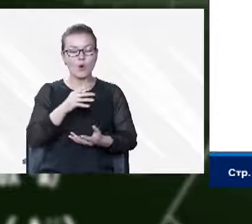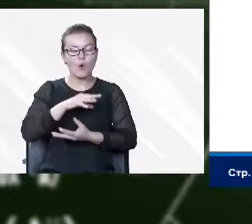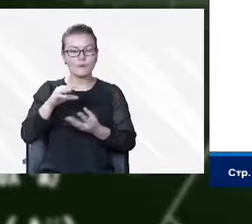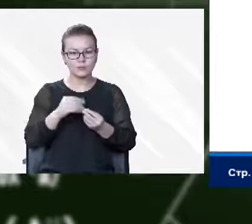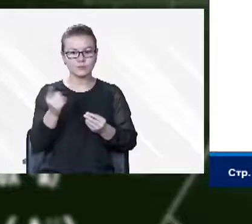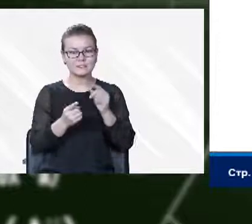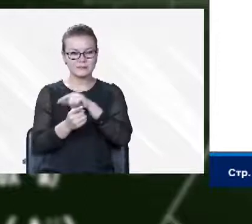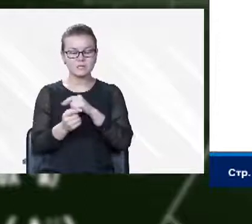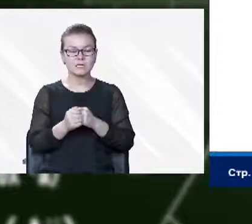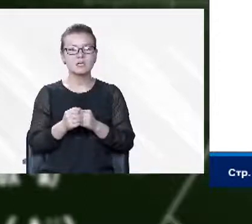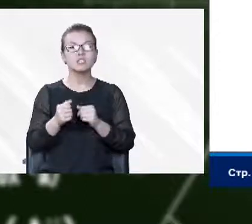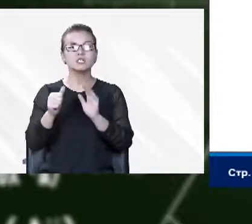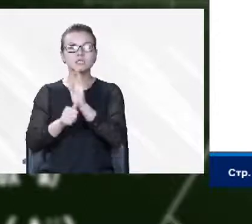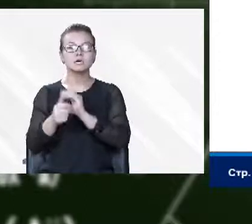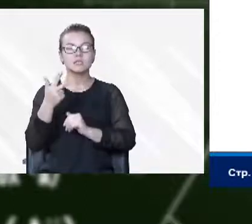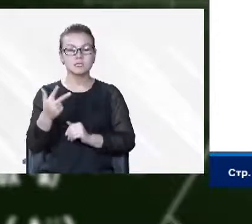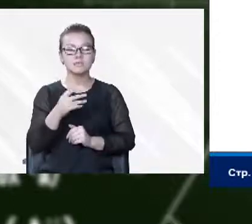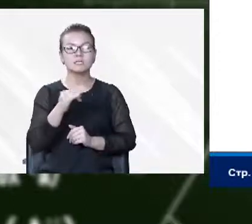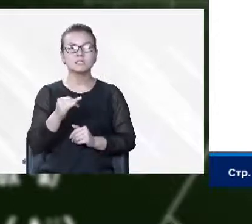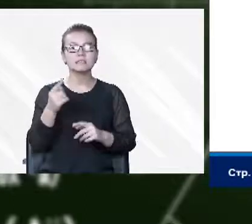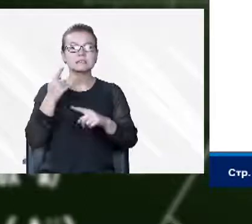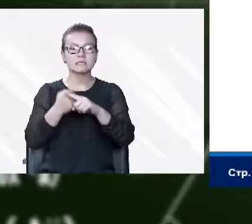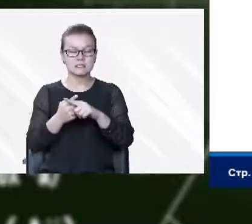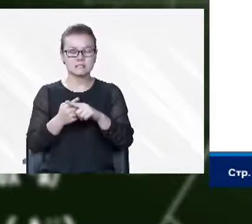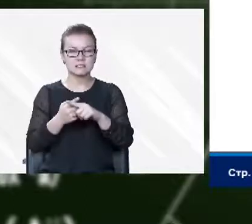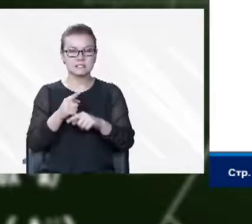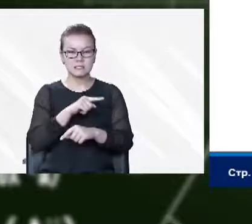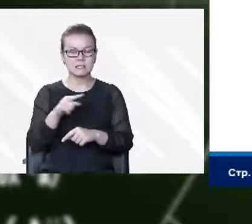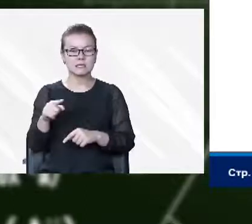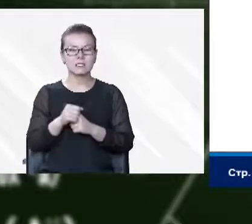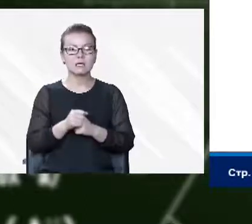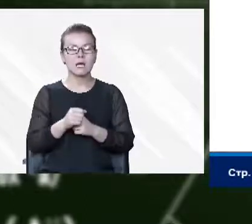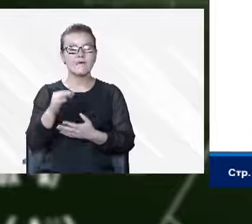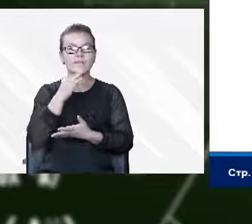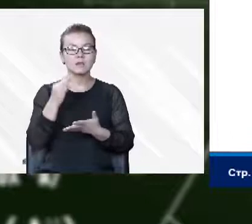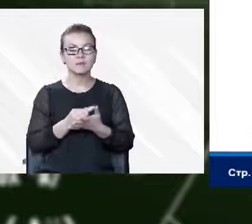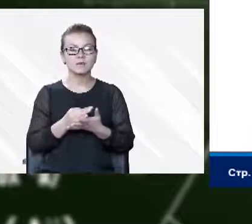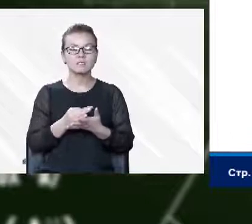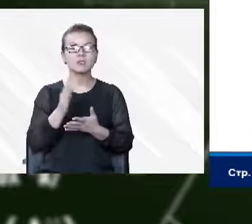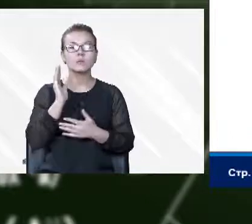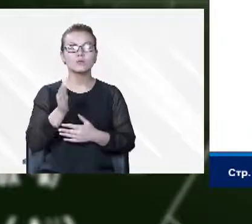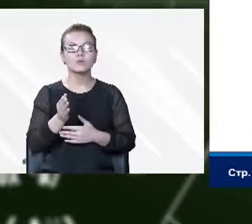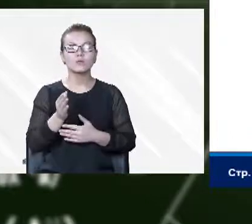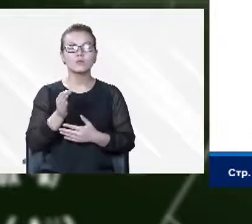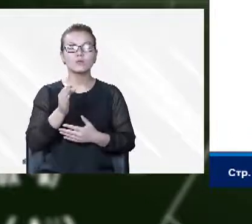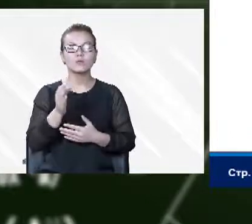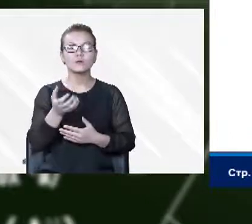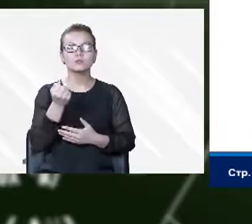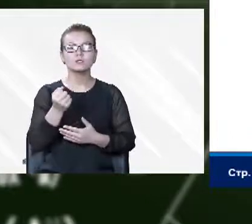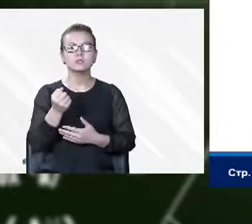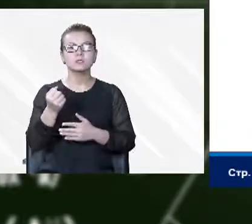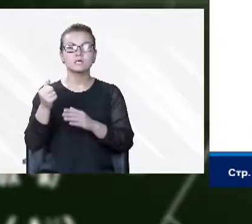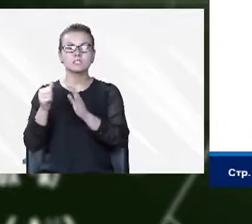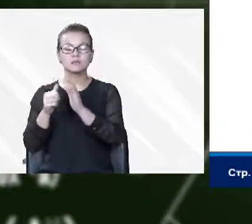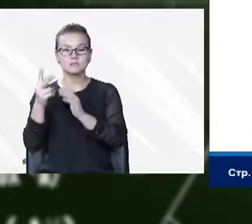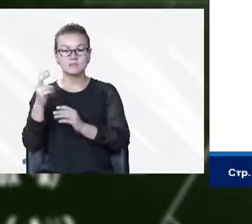общему знаменателю 63 и сложил их. В ответе получилось